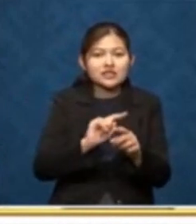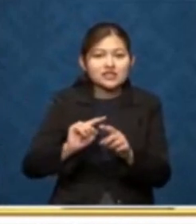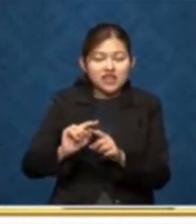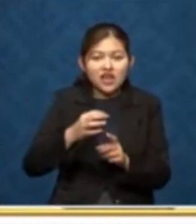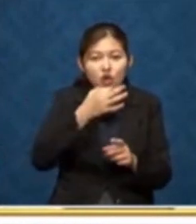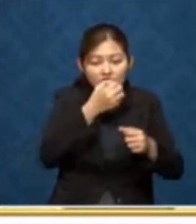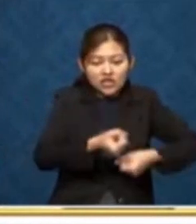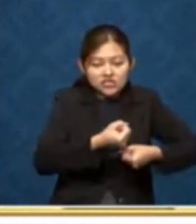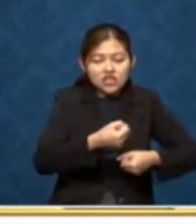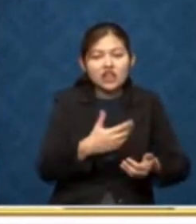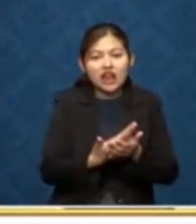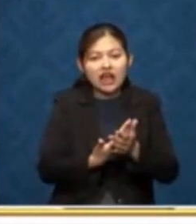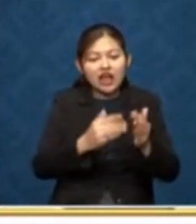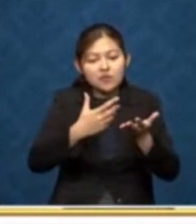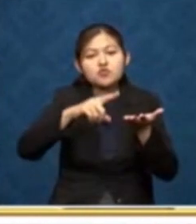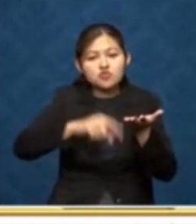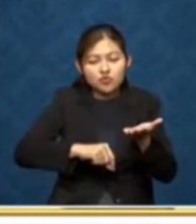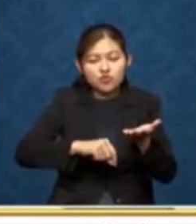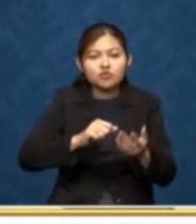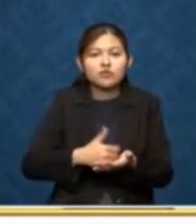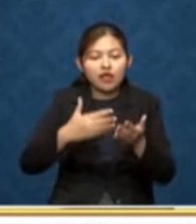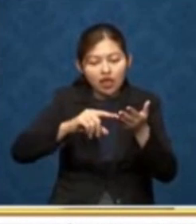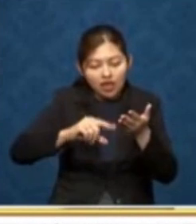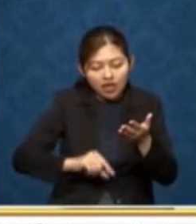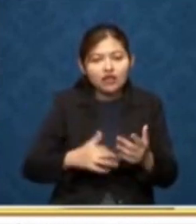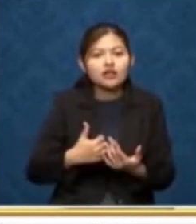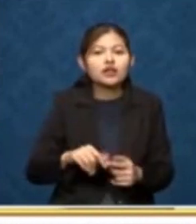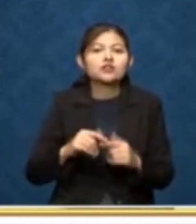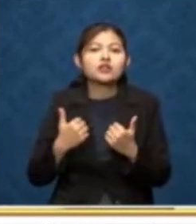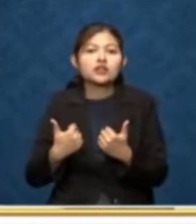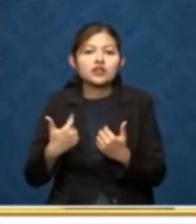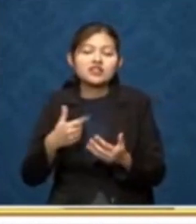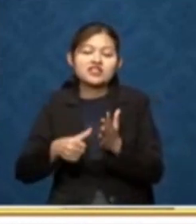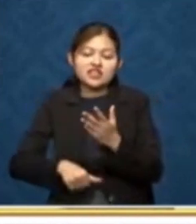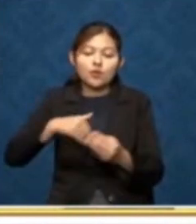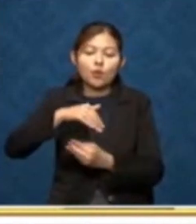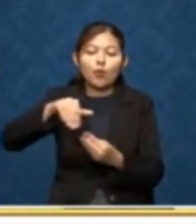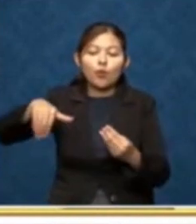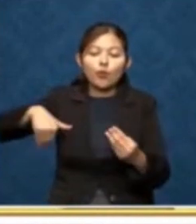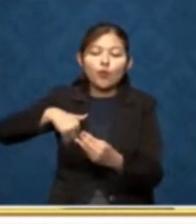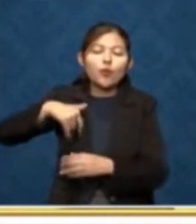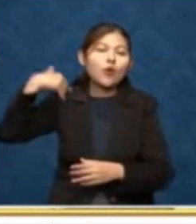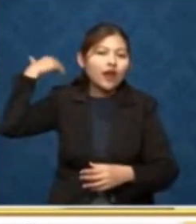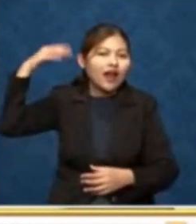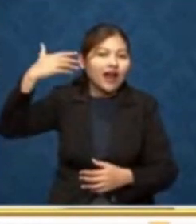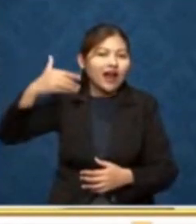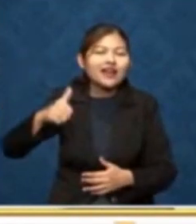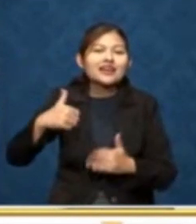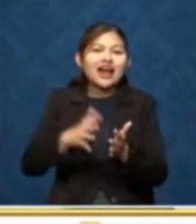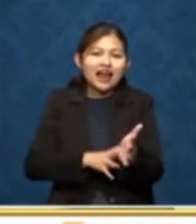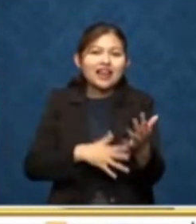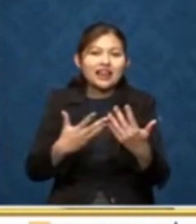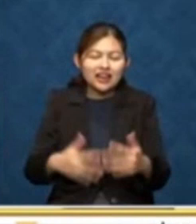วงจรหนี้สินนี่เป็นวงจรที่เกิดขึ้นมาอย่างยาวนานนะครับแต่ทีนี้ครับอีกประเด็นหนึ่งคือ